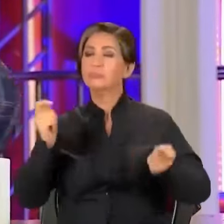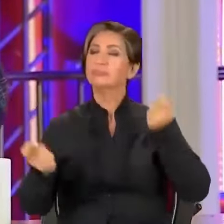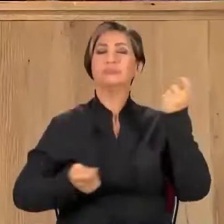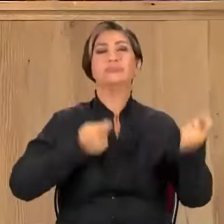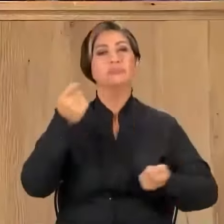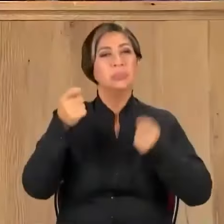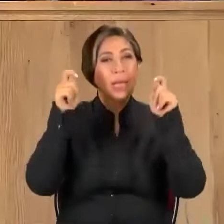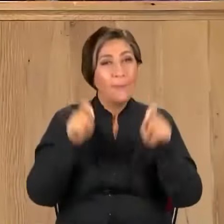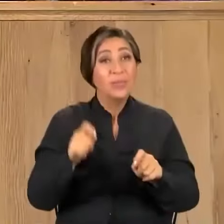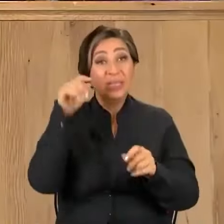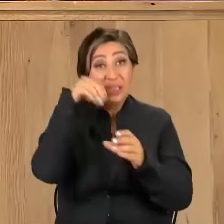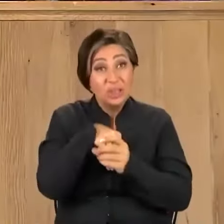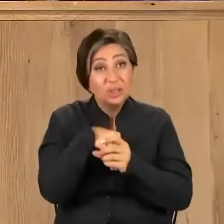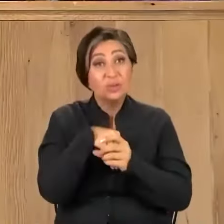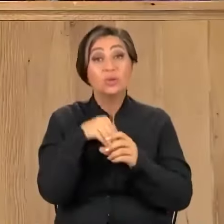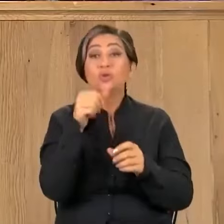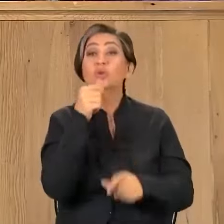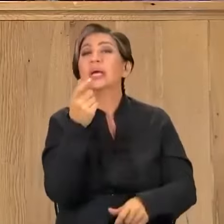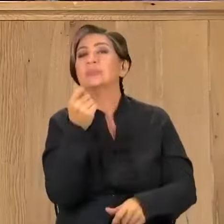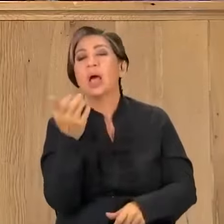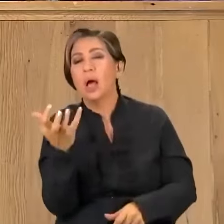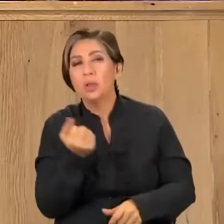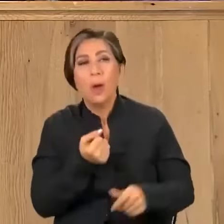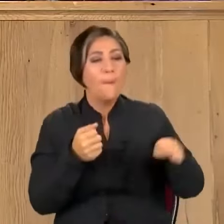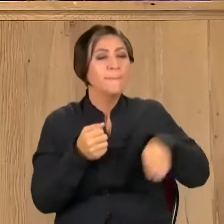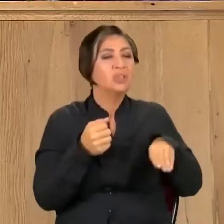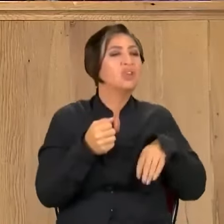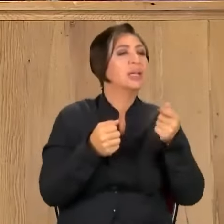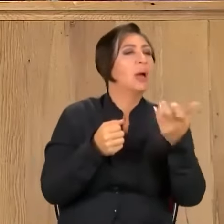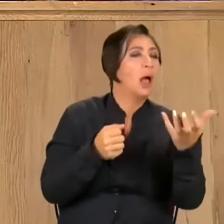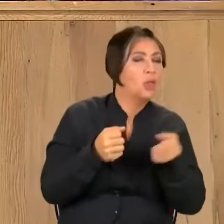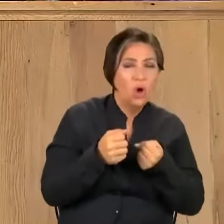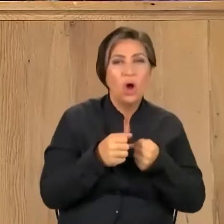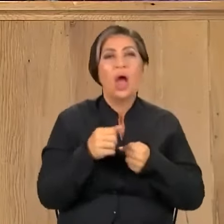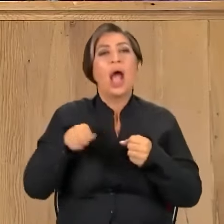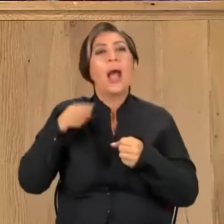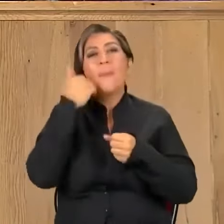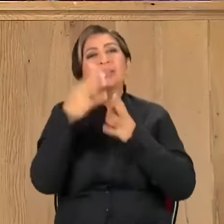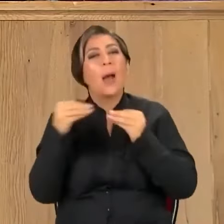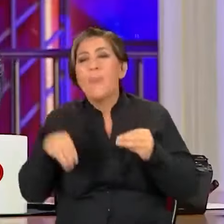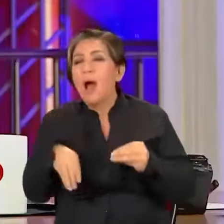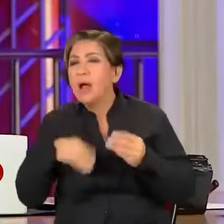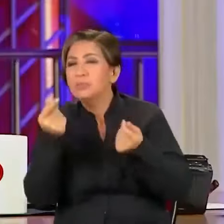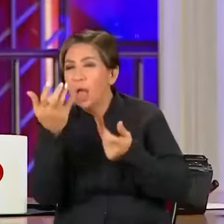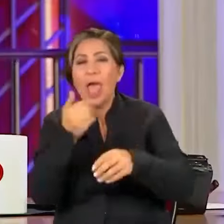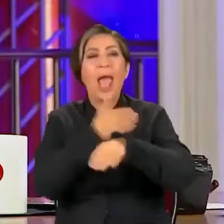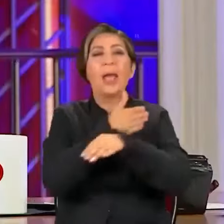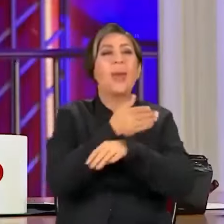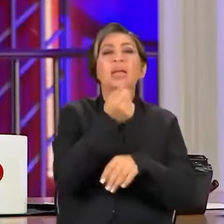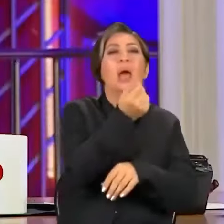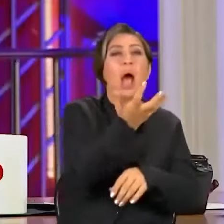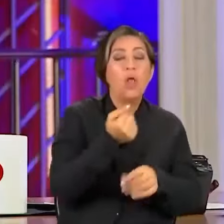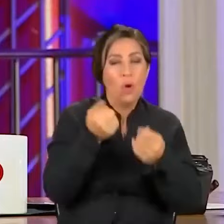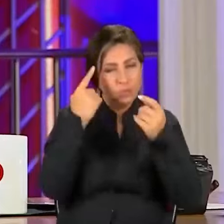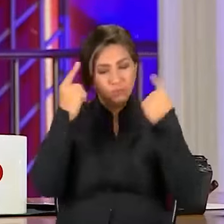dolayı. Suyu kaç paraya alıyor, patlıcanı kaç paraya alıyor, kabağı kaç paraya alıyor, ekmeği kaç paraya